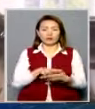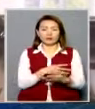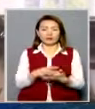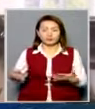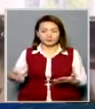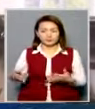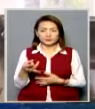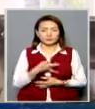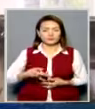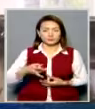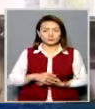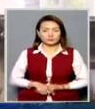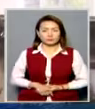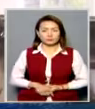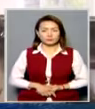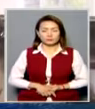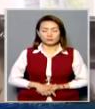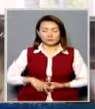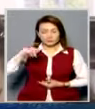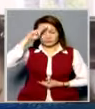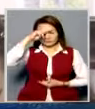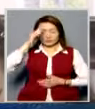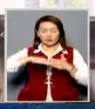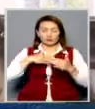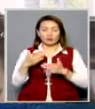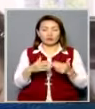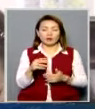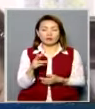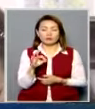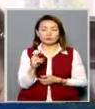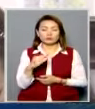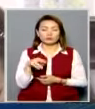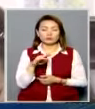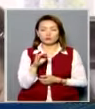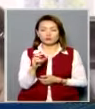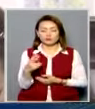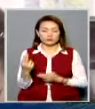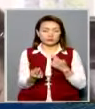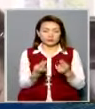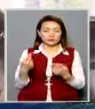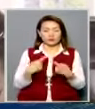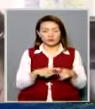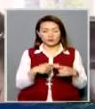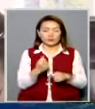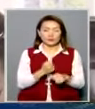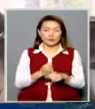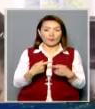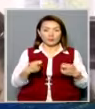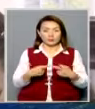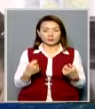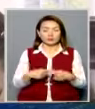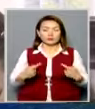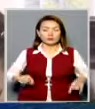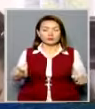өзім республикалық курстардан өтіп, Зинеқа Мұхамеджан ағамыз суретші, біз кестеші әлемге осы